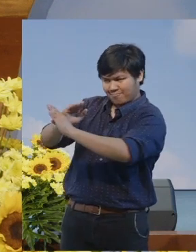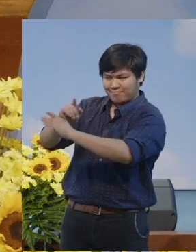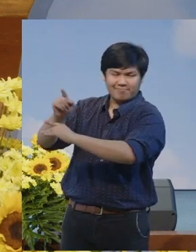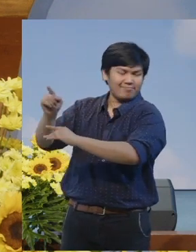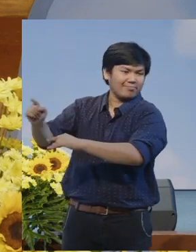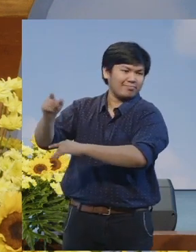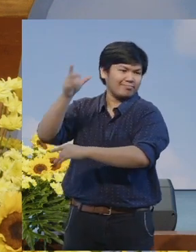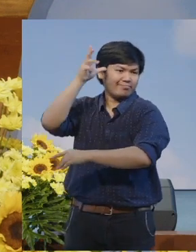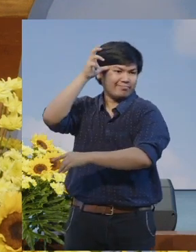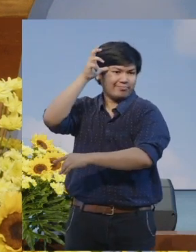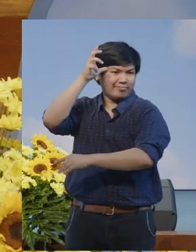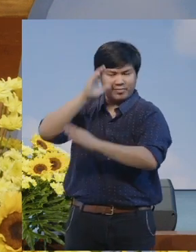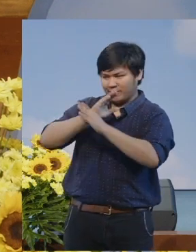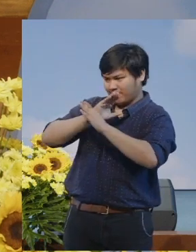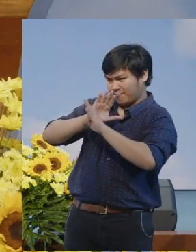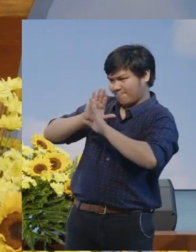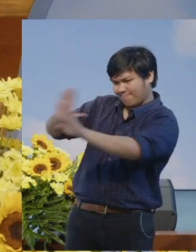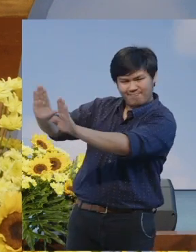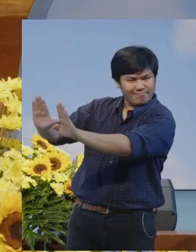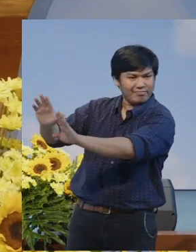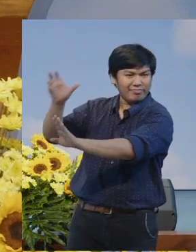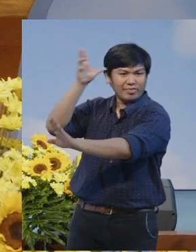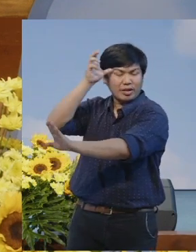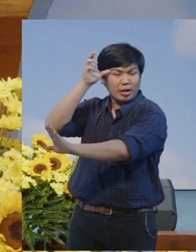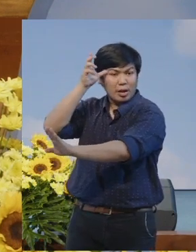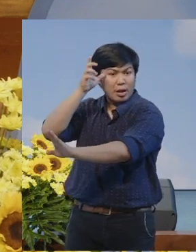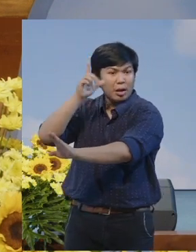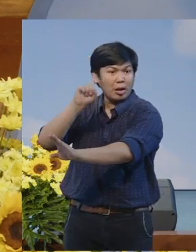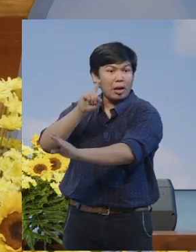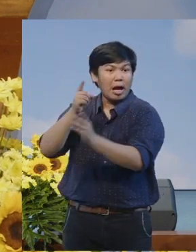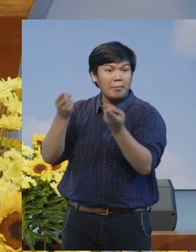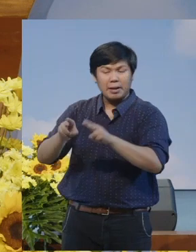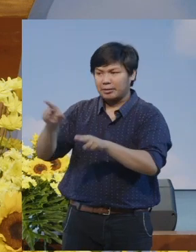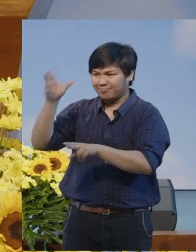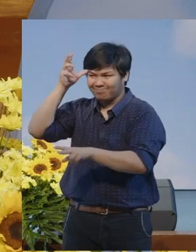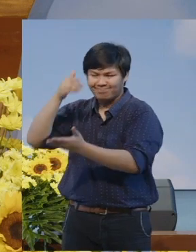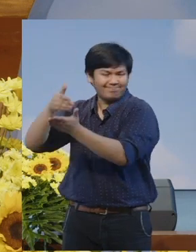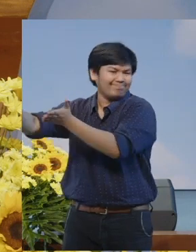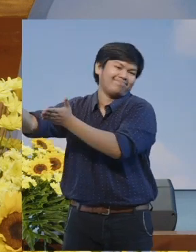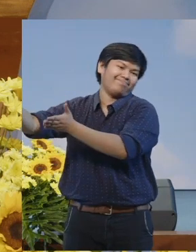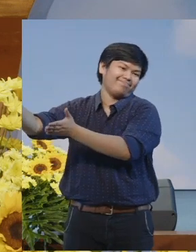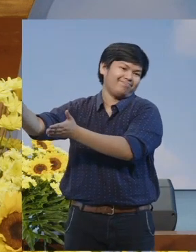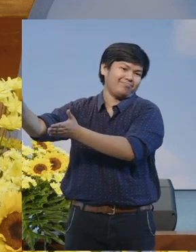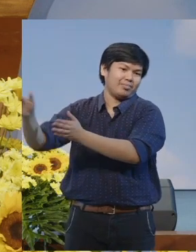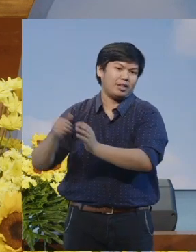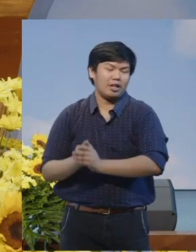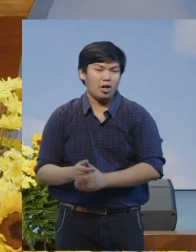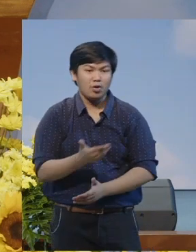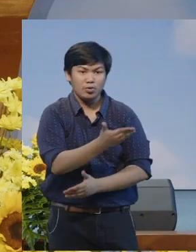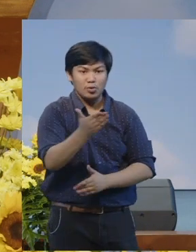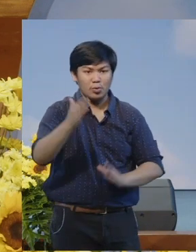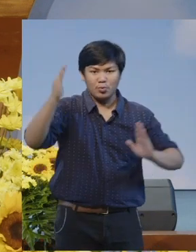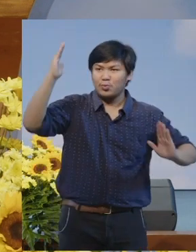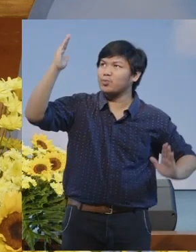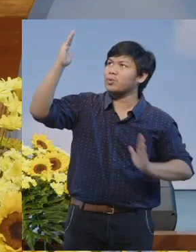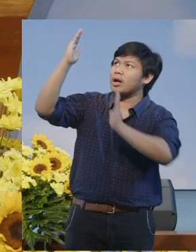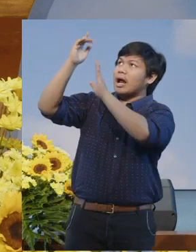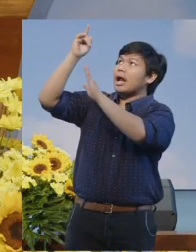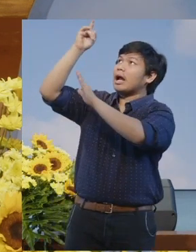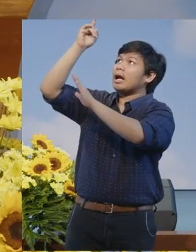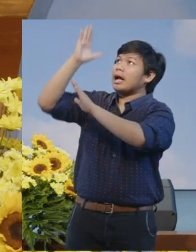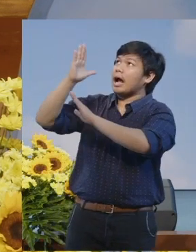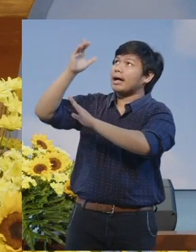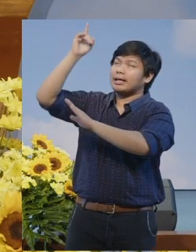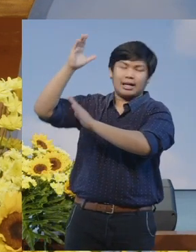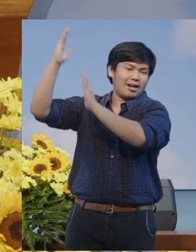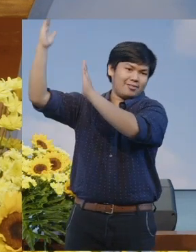7, resist the devil and he will flee from you. Verse 8, James 4, draw near to God and he will draw near